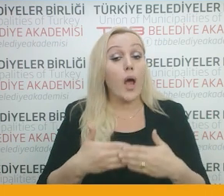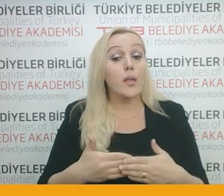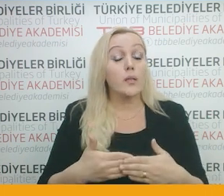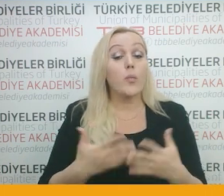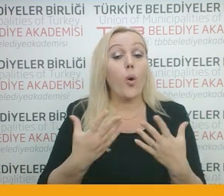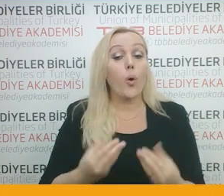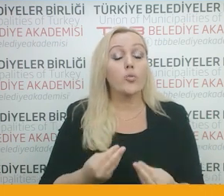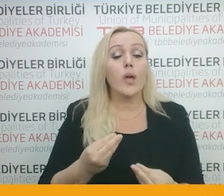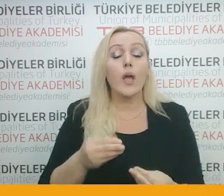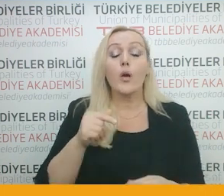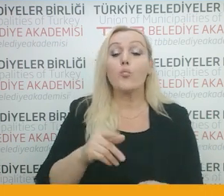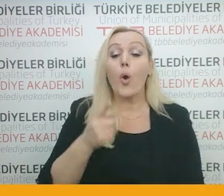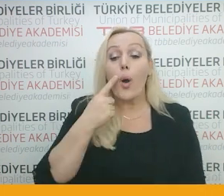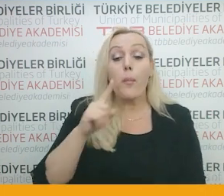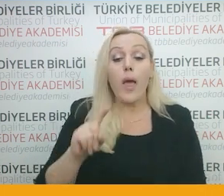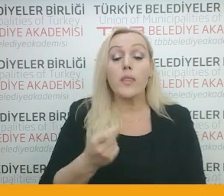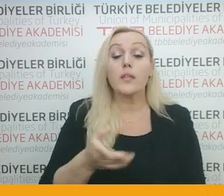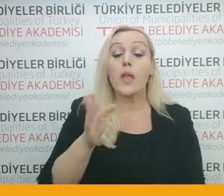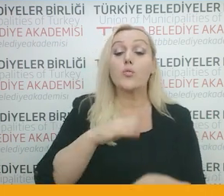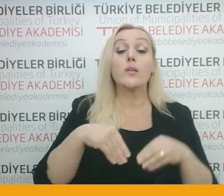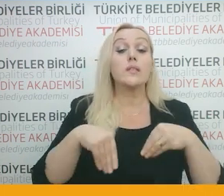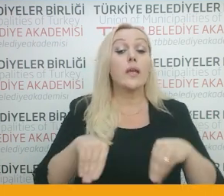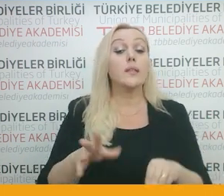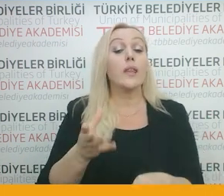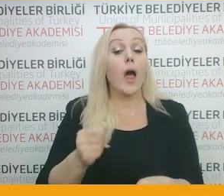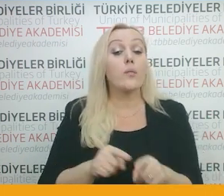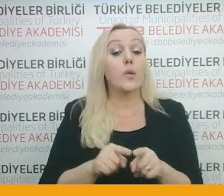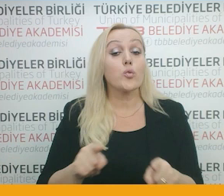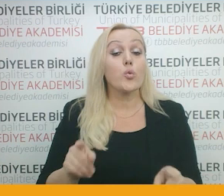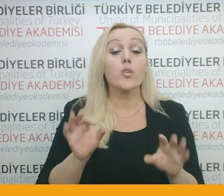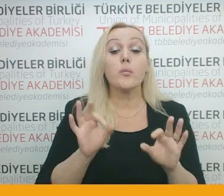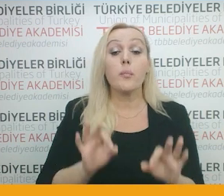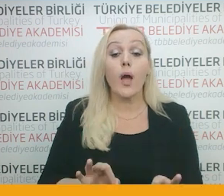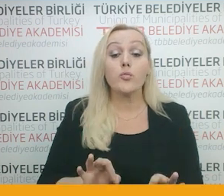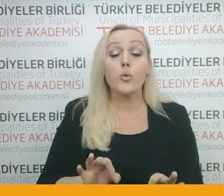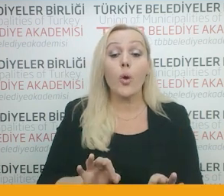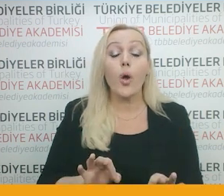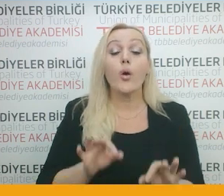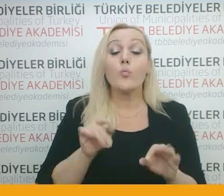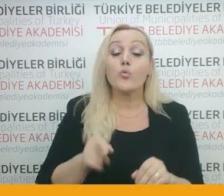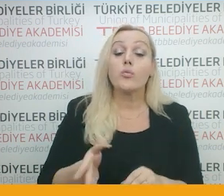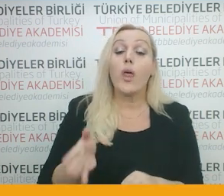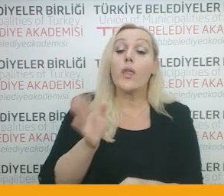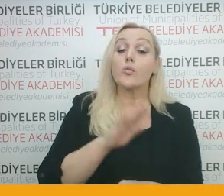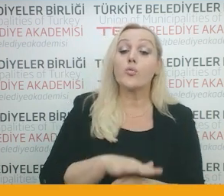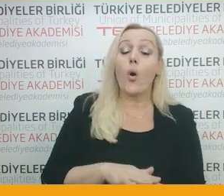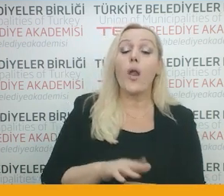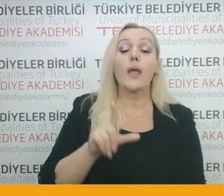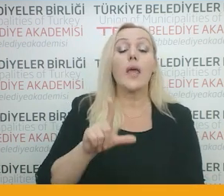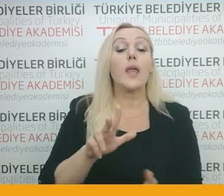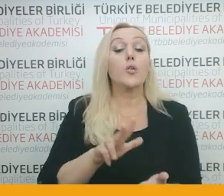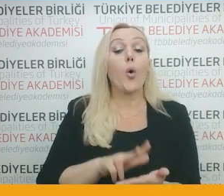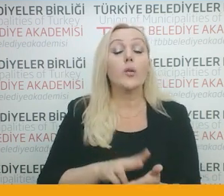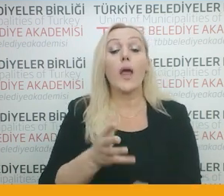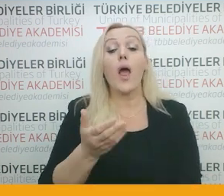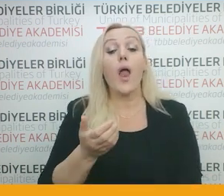yapılacak? Bu yöntem belirlendikten sonra satın alma sürecine girilir. Satın alma süreci gerçekleştirdikten sonra gerekli onaylar